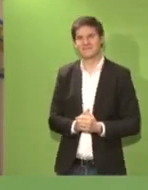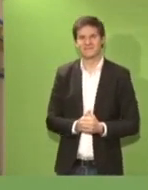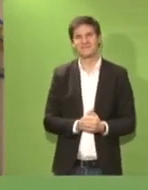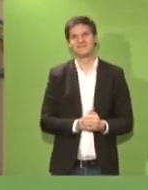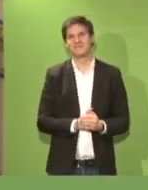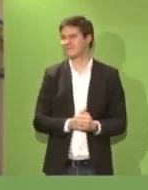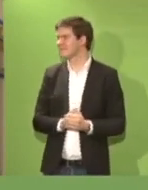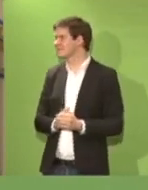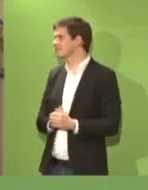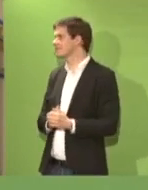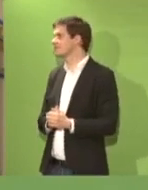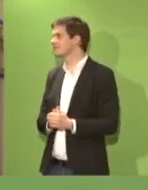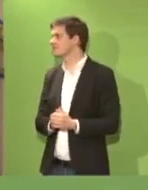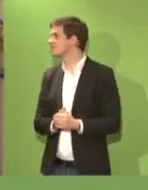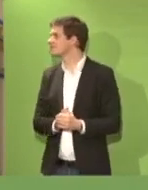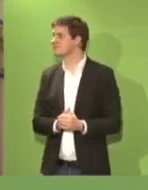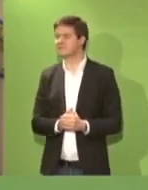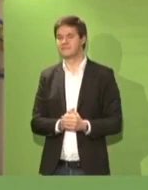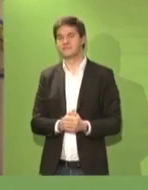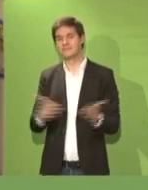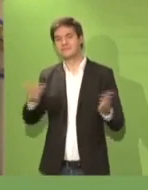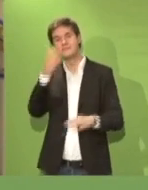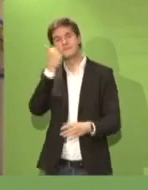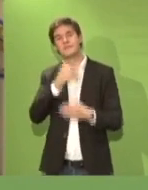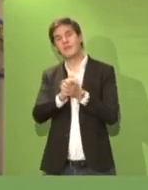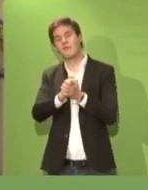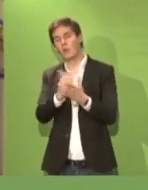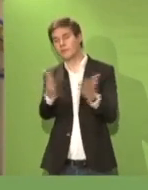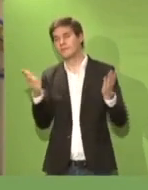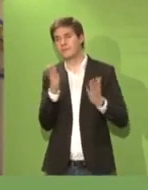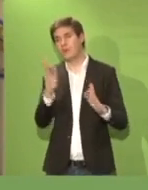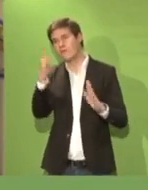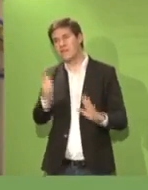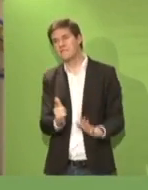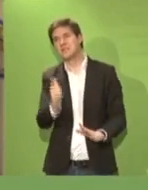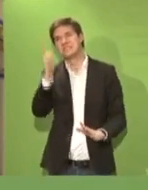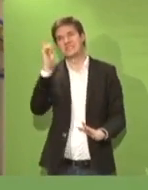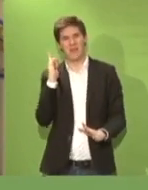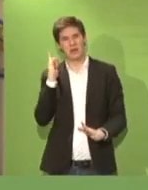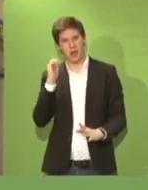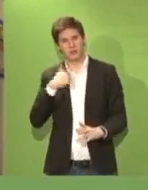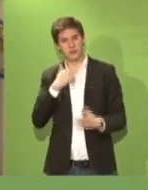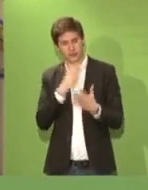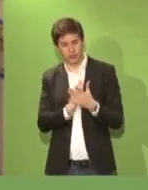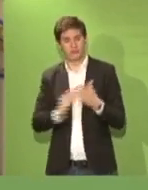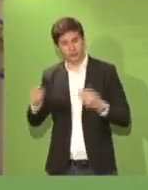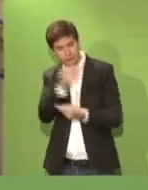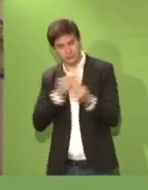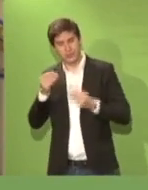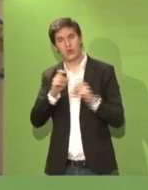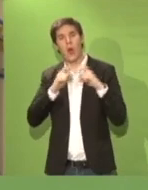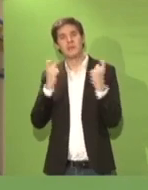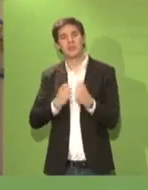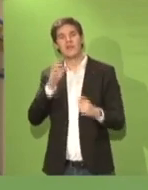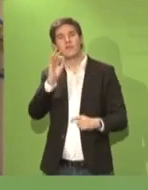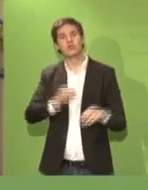Liebe Freundinnen und Freunde, als wir vor gut zwei Jahren die Enquetekommission zur nachhaltigen Zukunft der